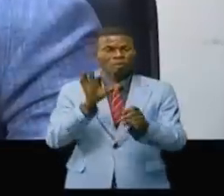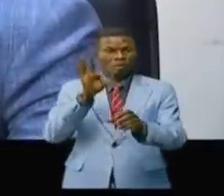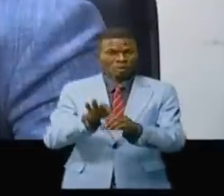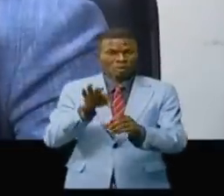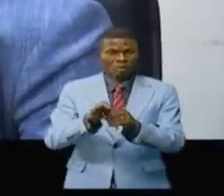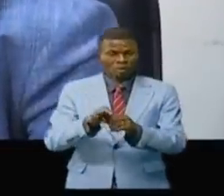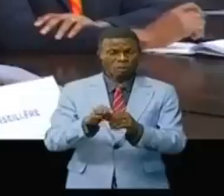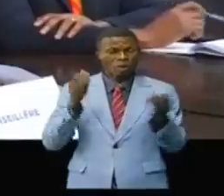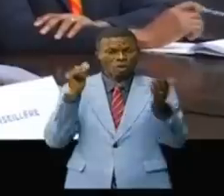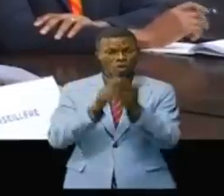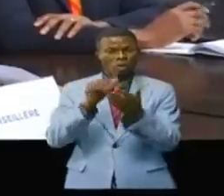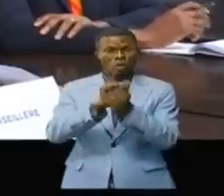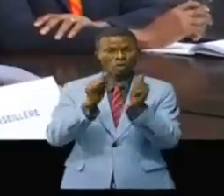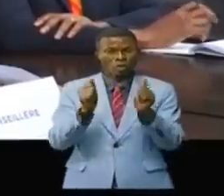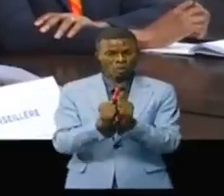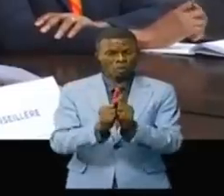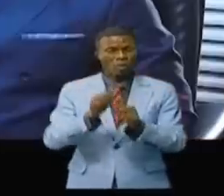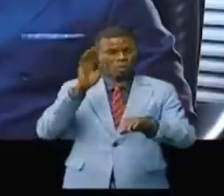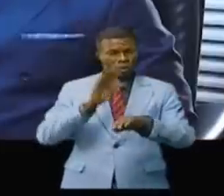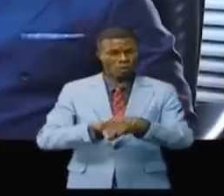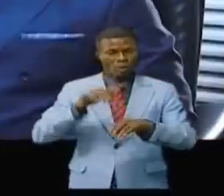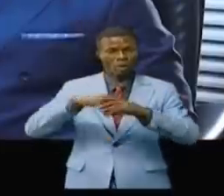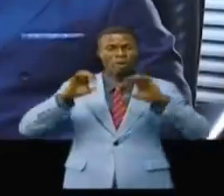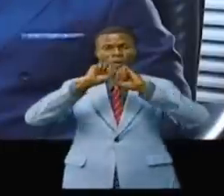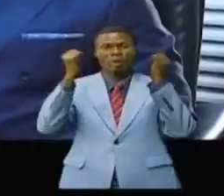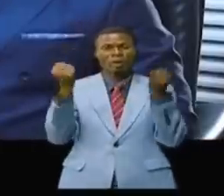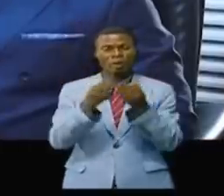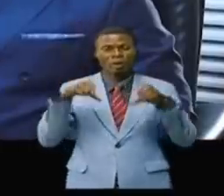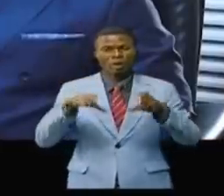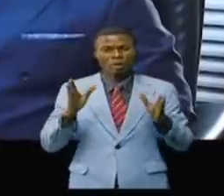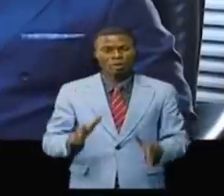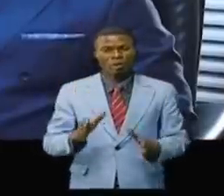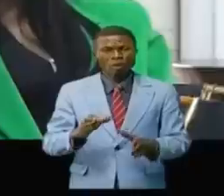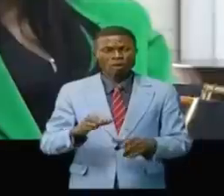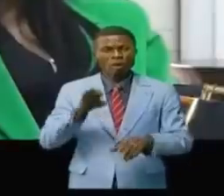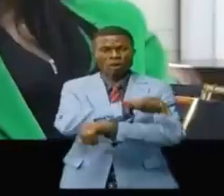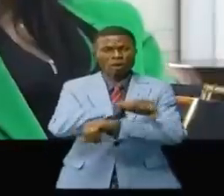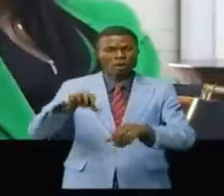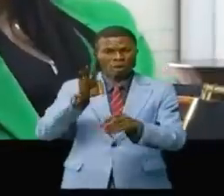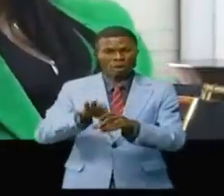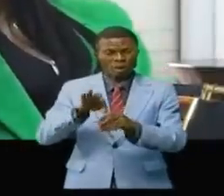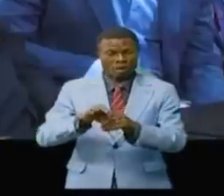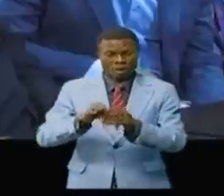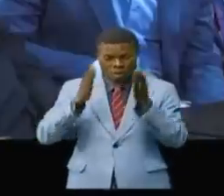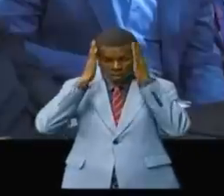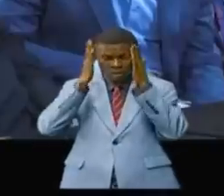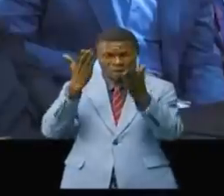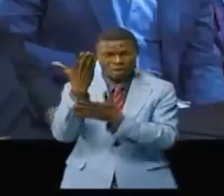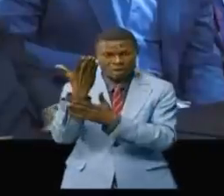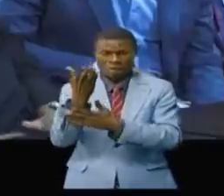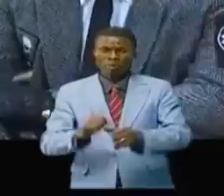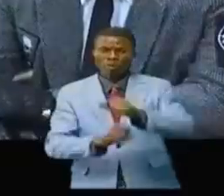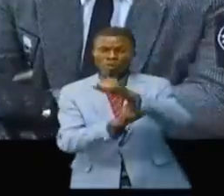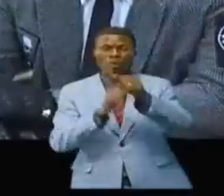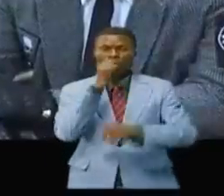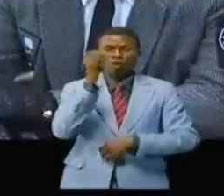et au regard de la position qu'ils occupent de la société congolaise, la centrale électorale compte sur leur implication dans la sensibilisation à grande